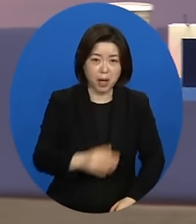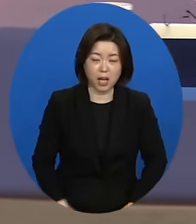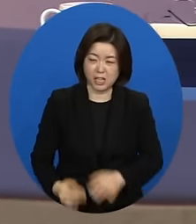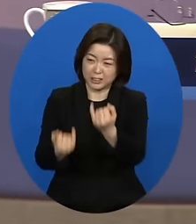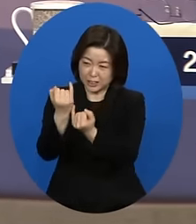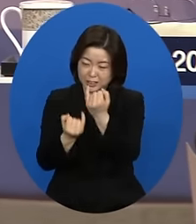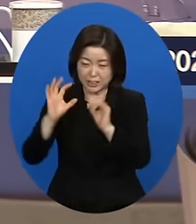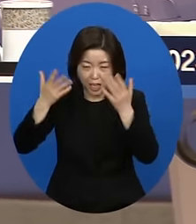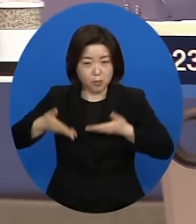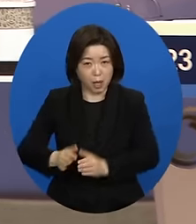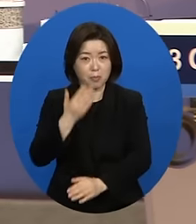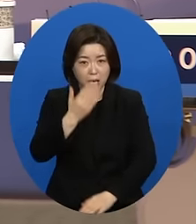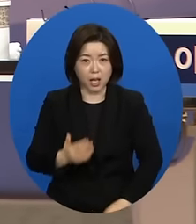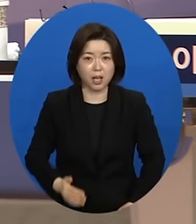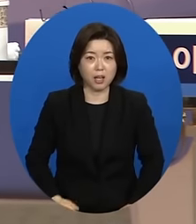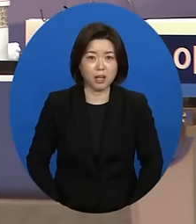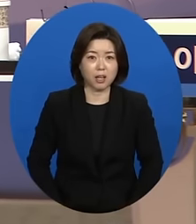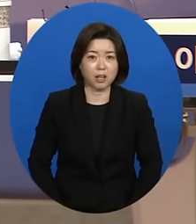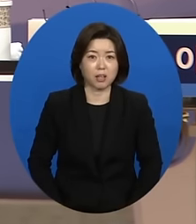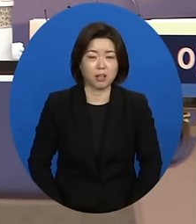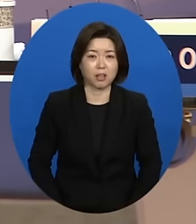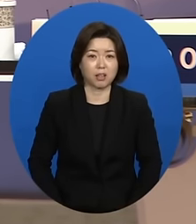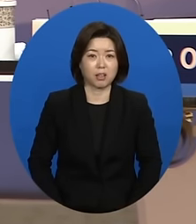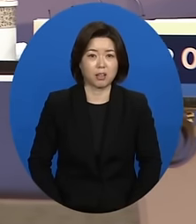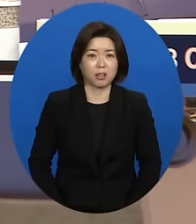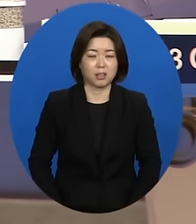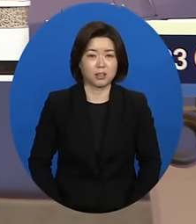만나서 애가 나옵니까?